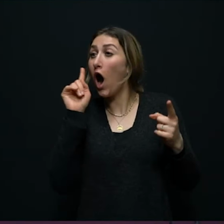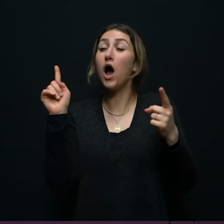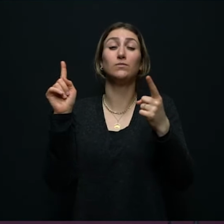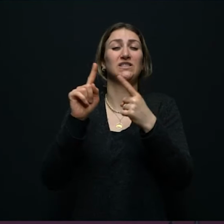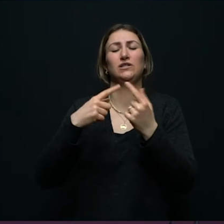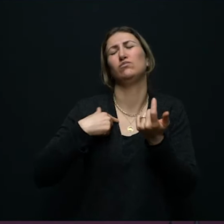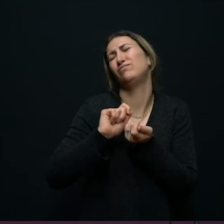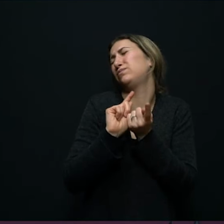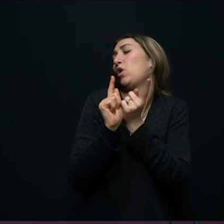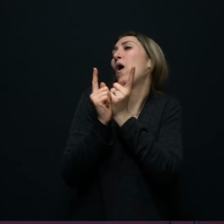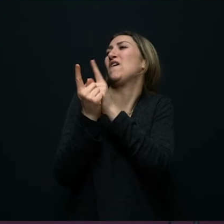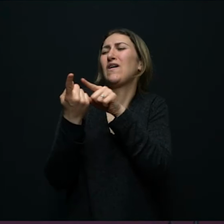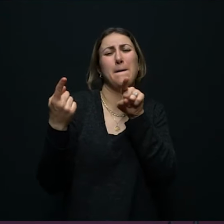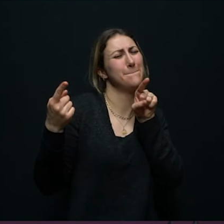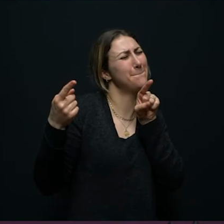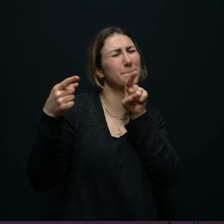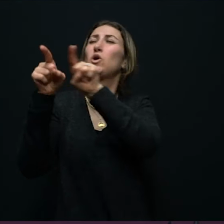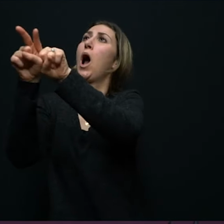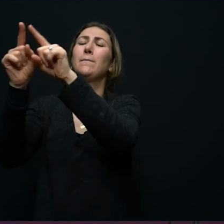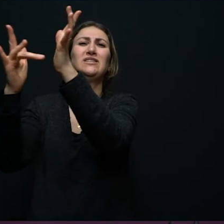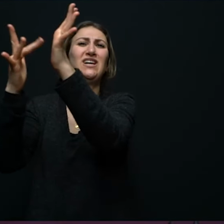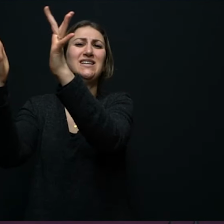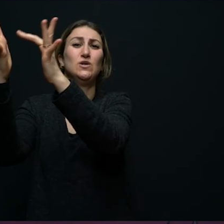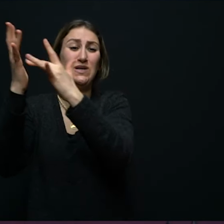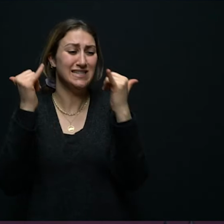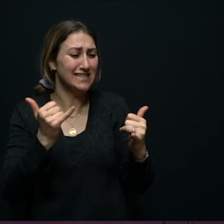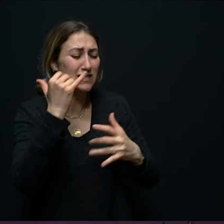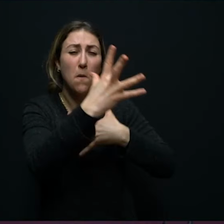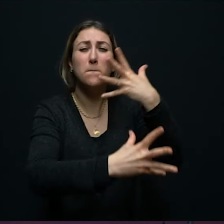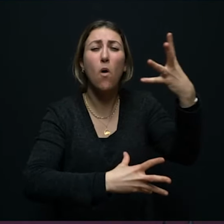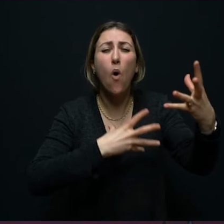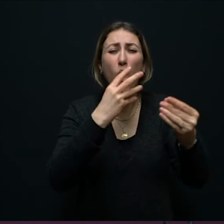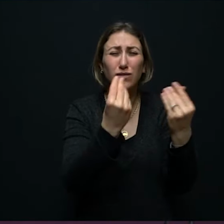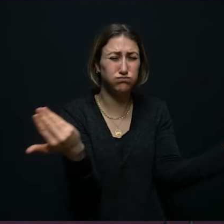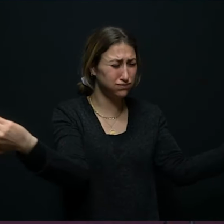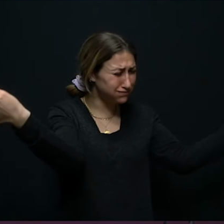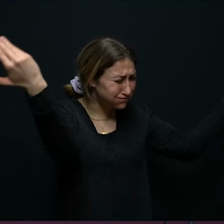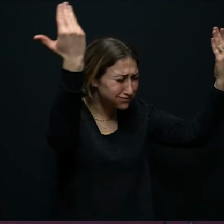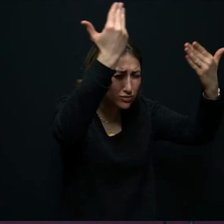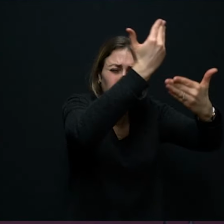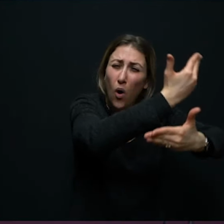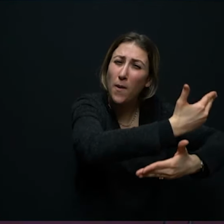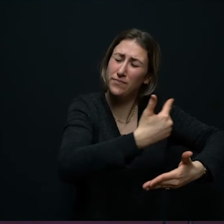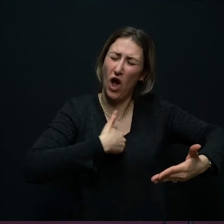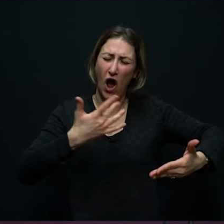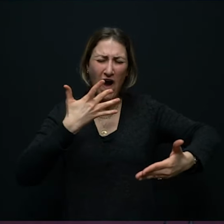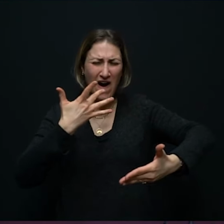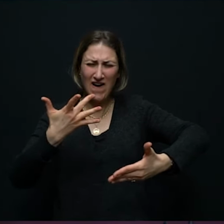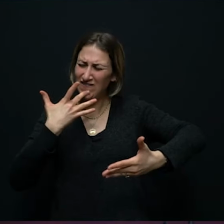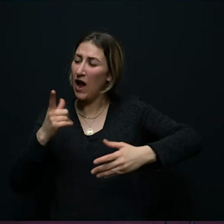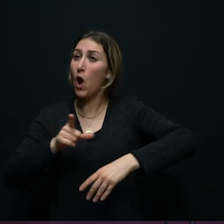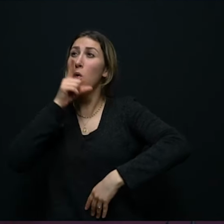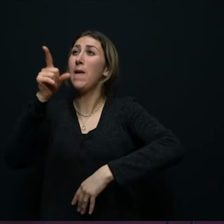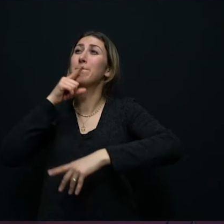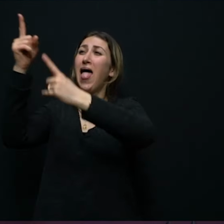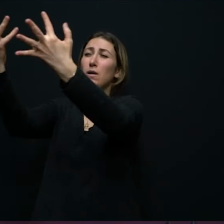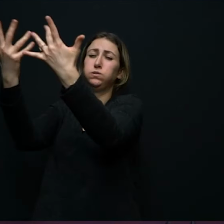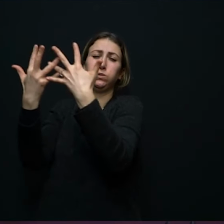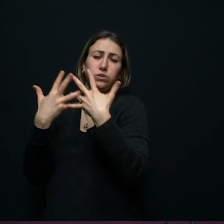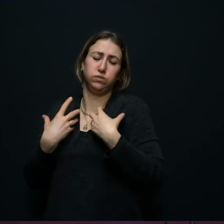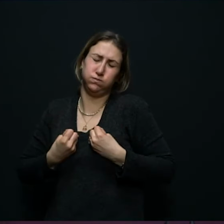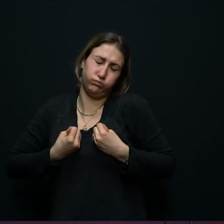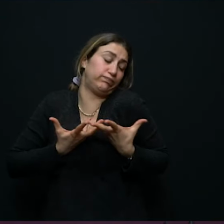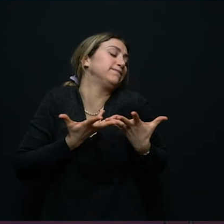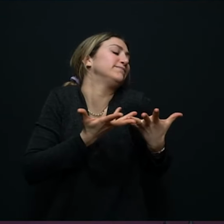monde je veux être la lumière dans les ténèbres de ce monde je veux saint-esprit que tu remplissent ma vie à nouveau je vais être